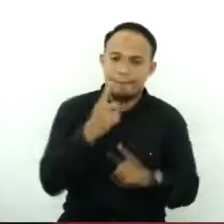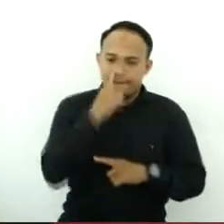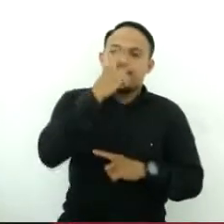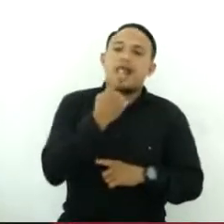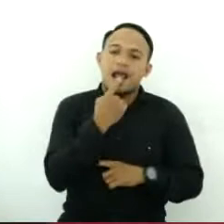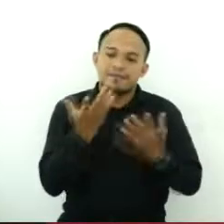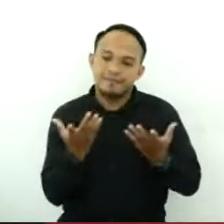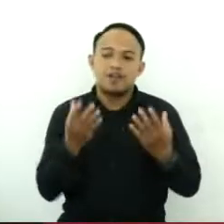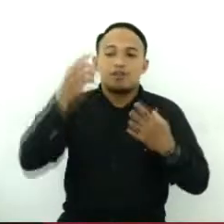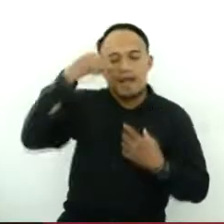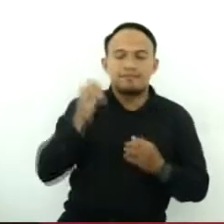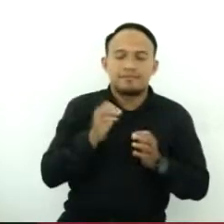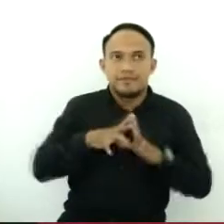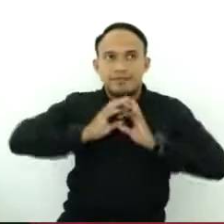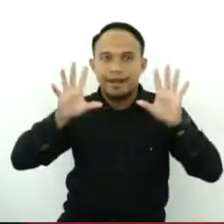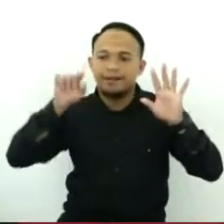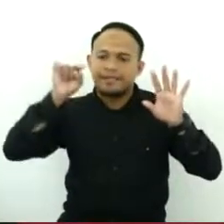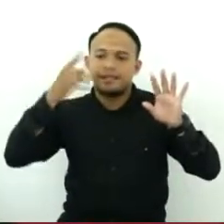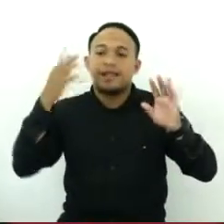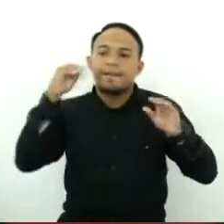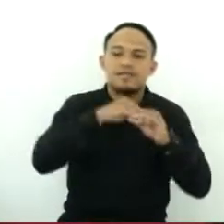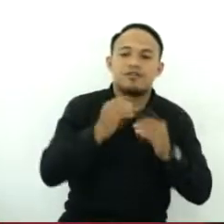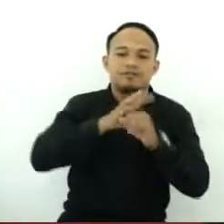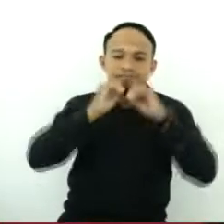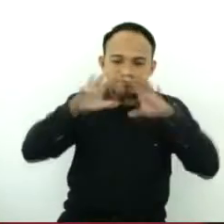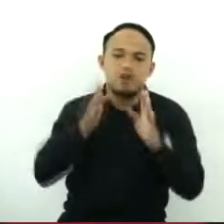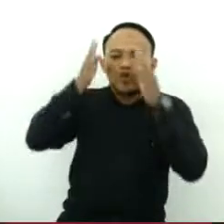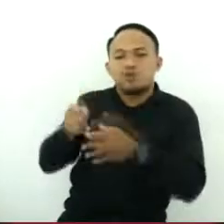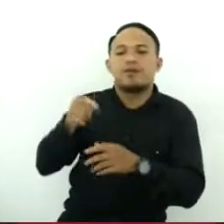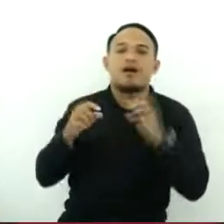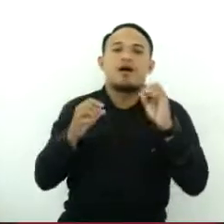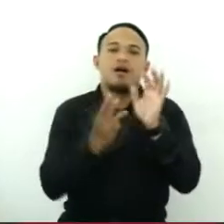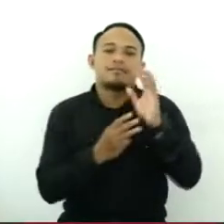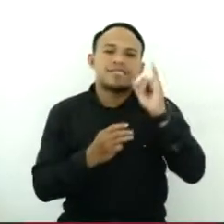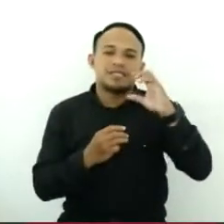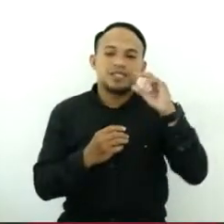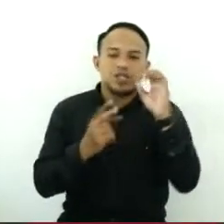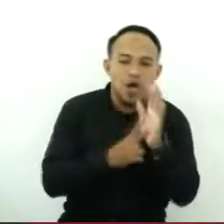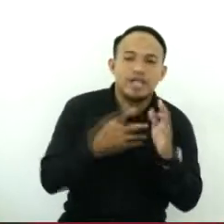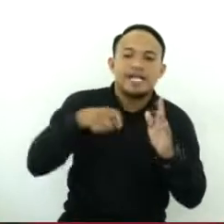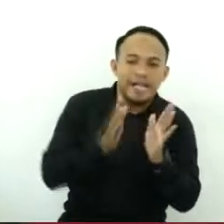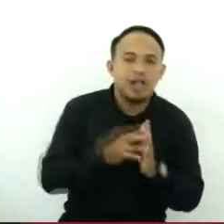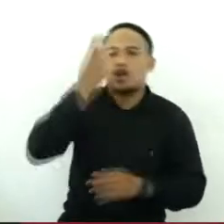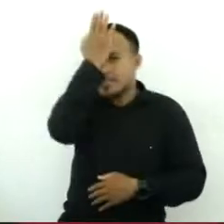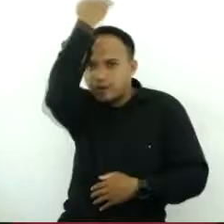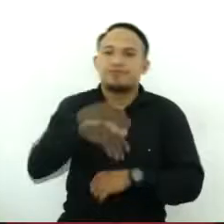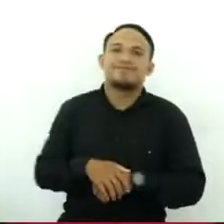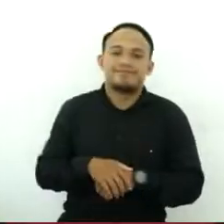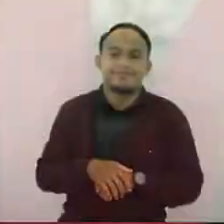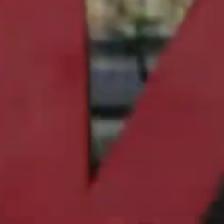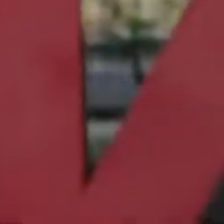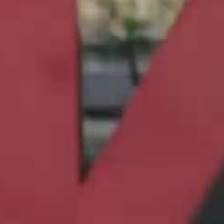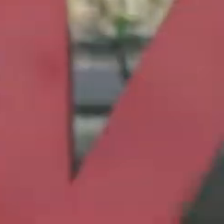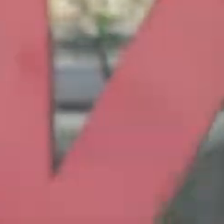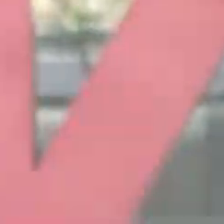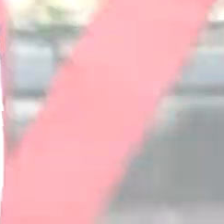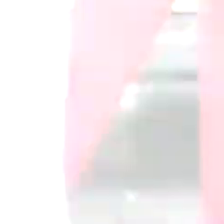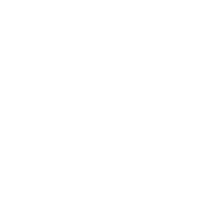upaya untuk mencegah masuknya kofit 19vs varian omicron ke Gorontalo